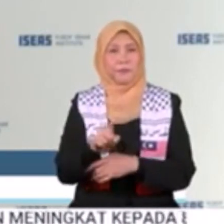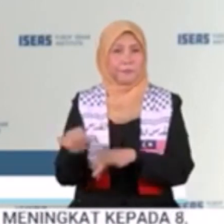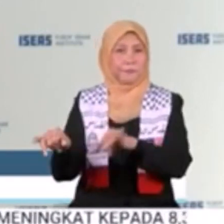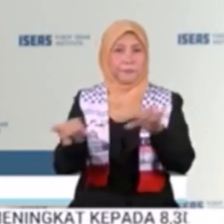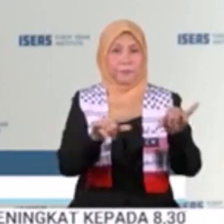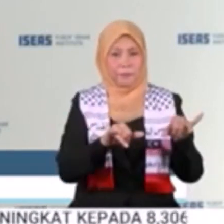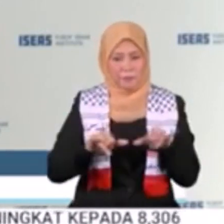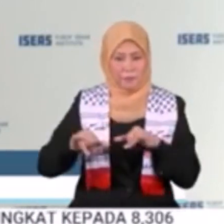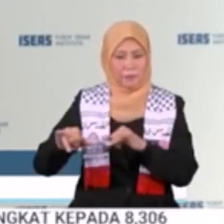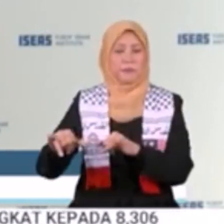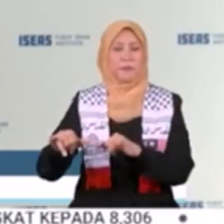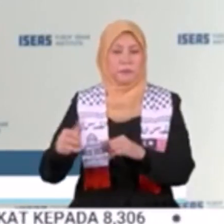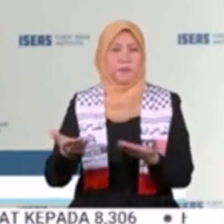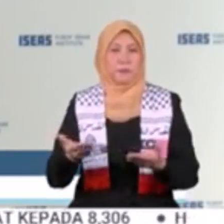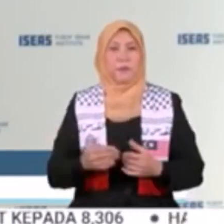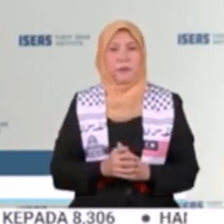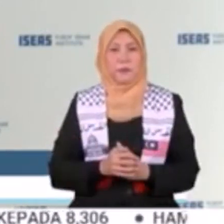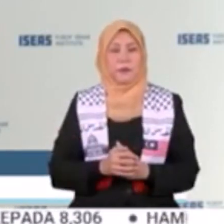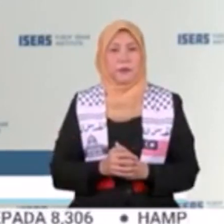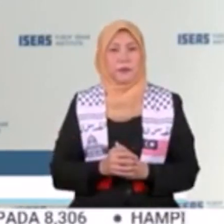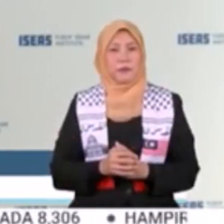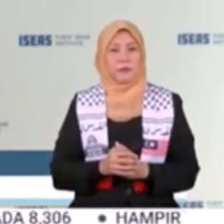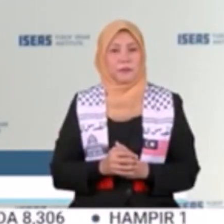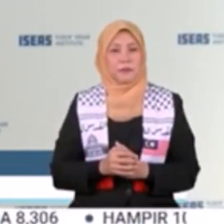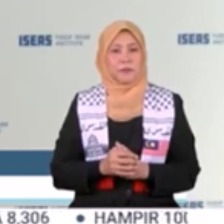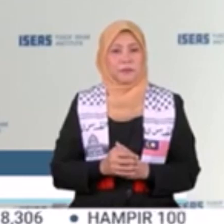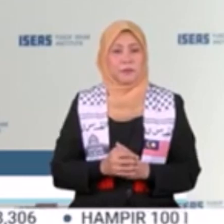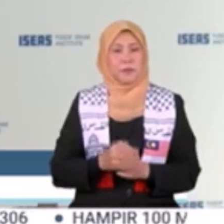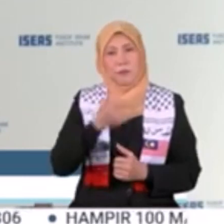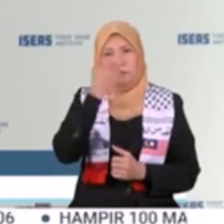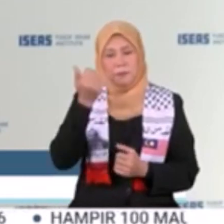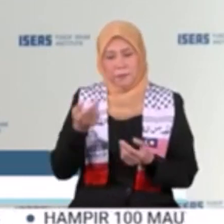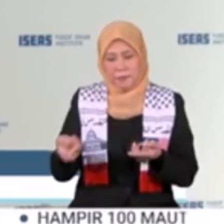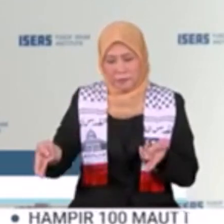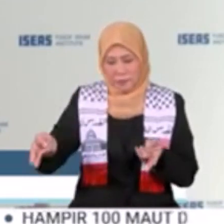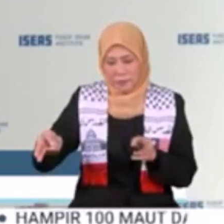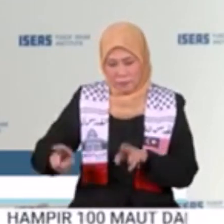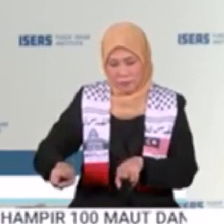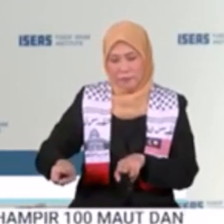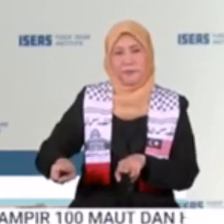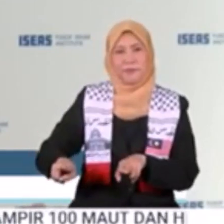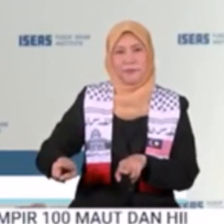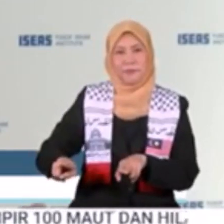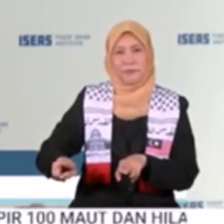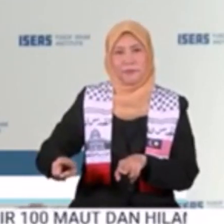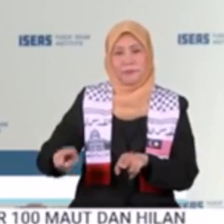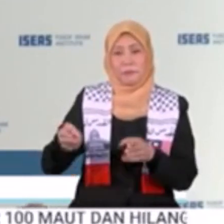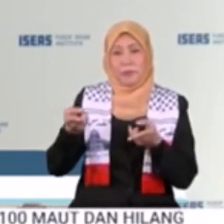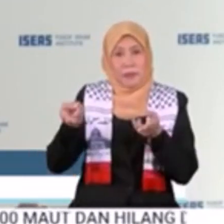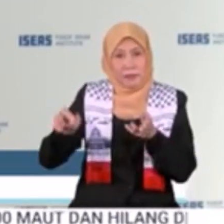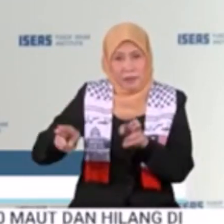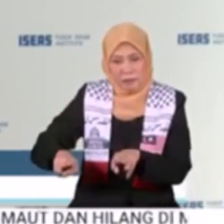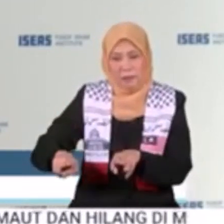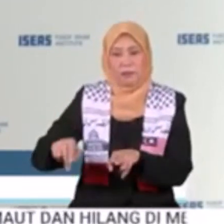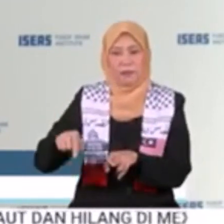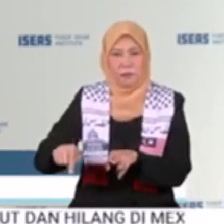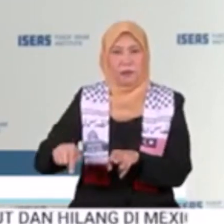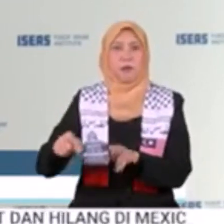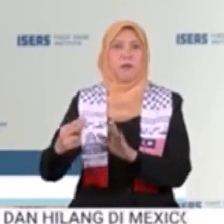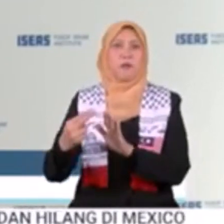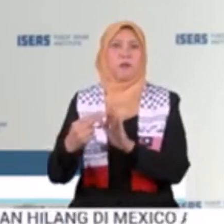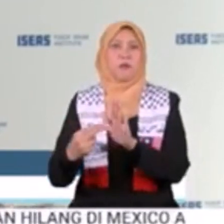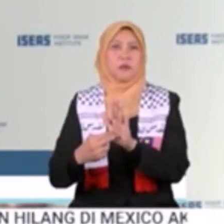standard lah, itu standard operating procedure. Kerana perjanjian ini adalah satu dokumen yang legal,